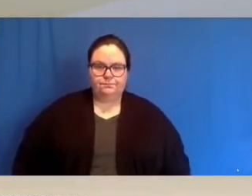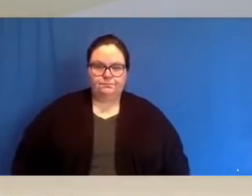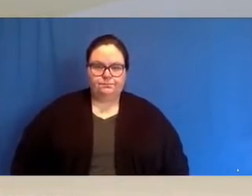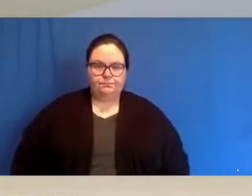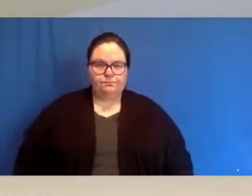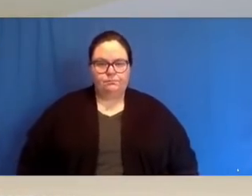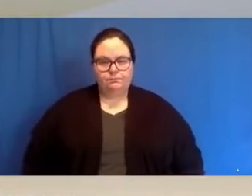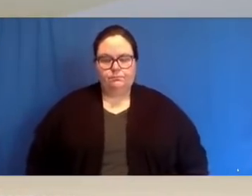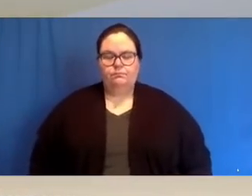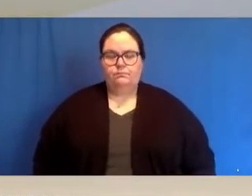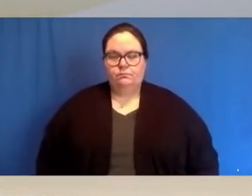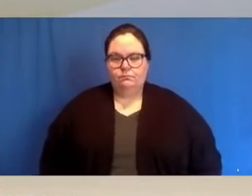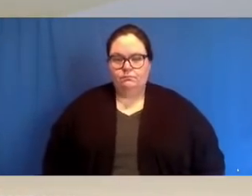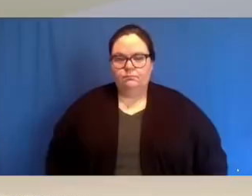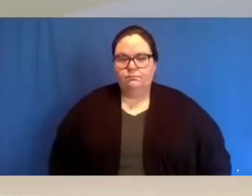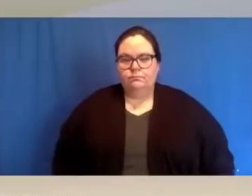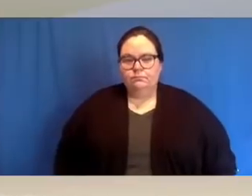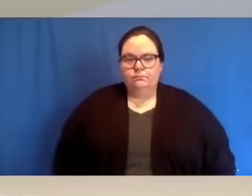même